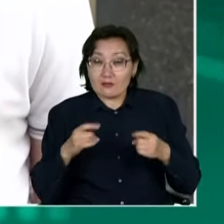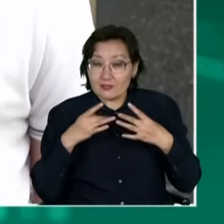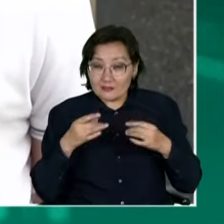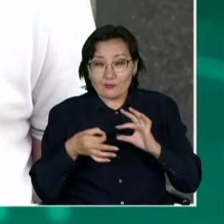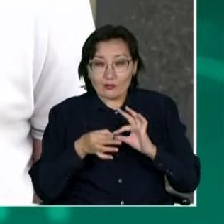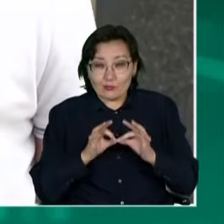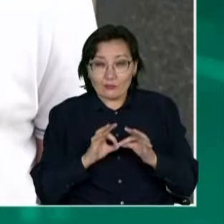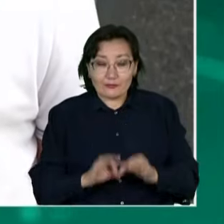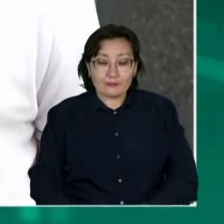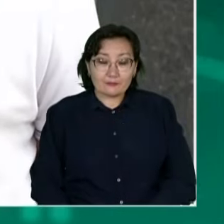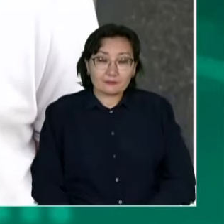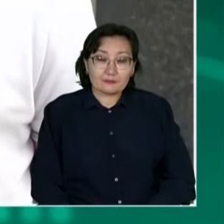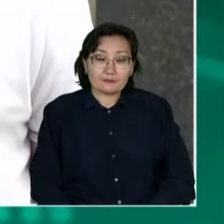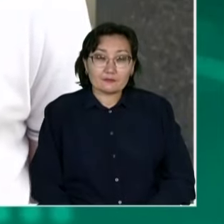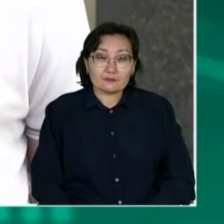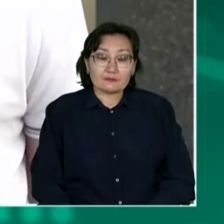подробнее?